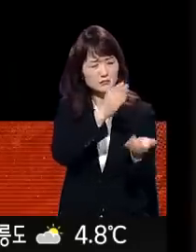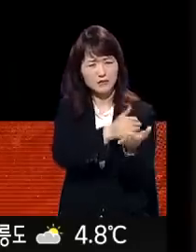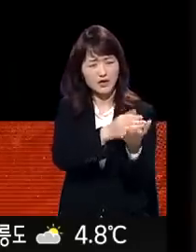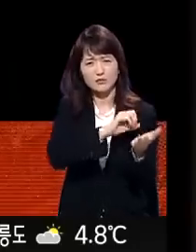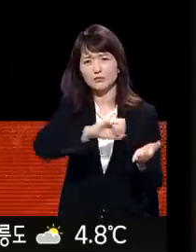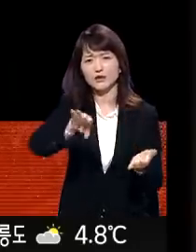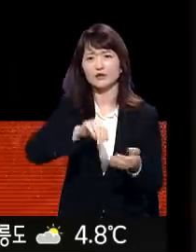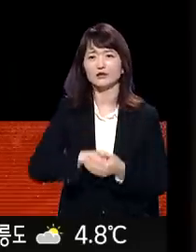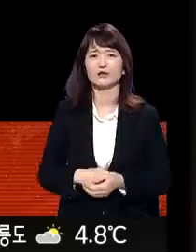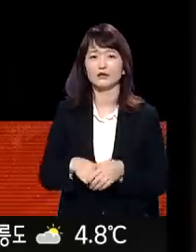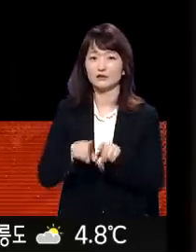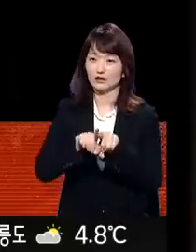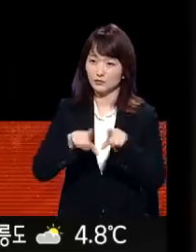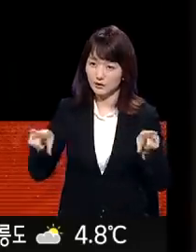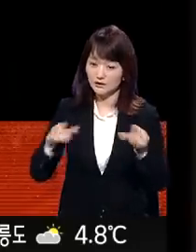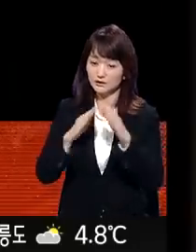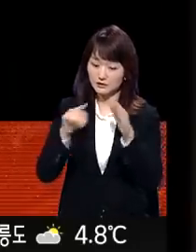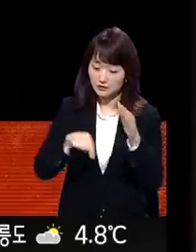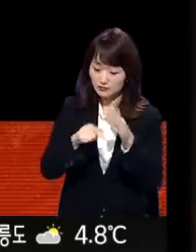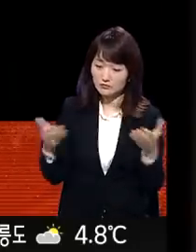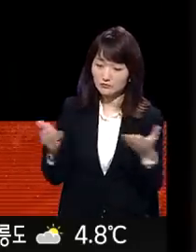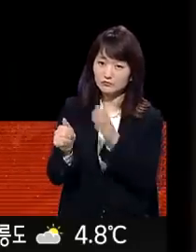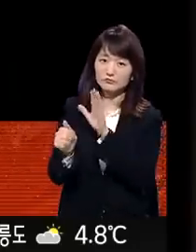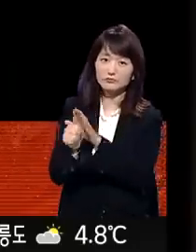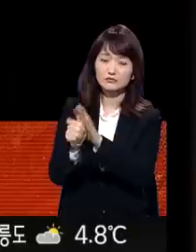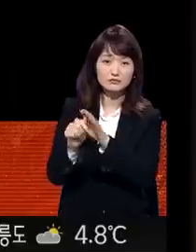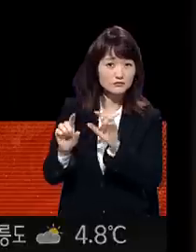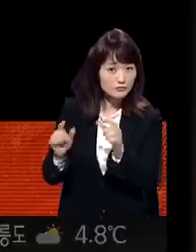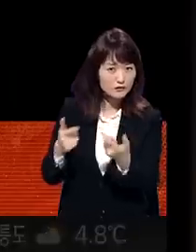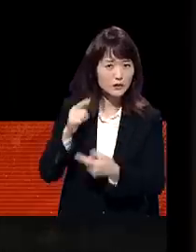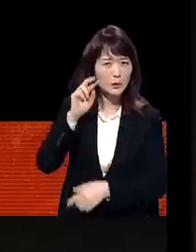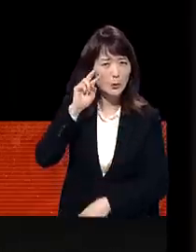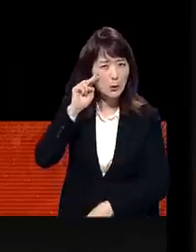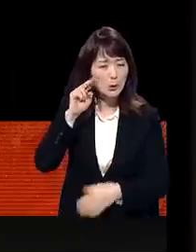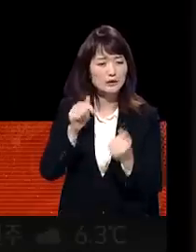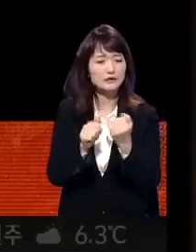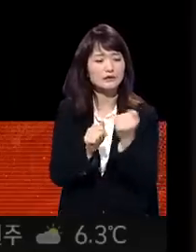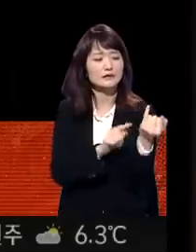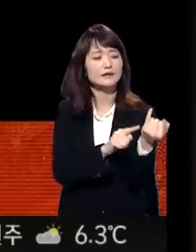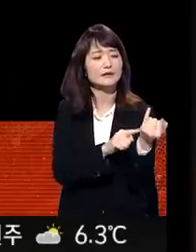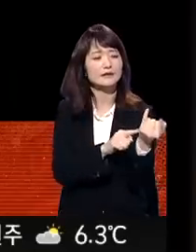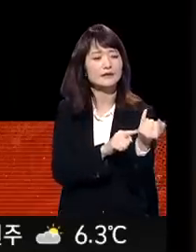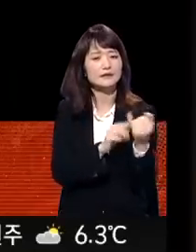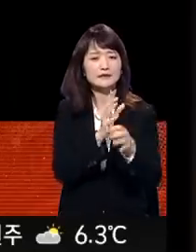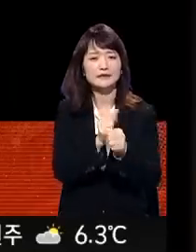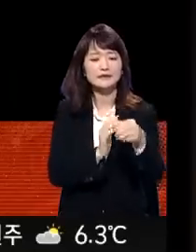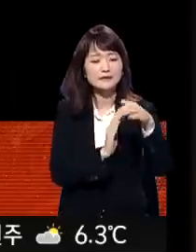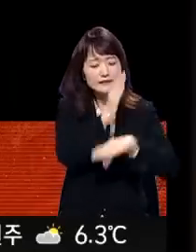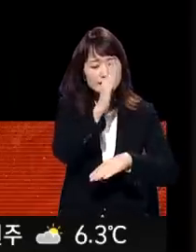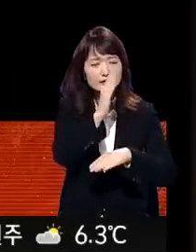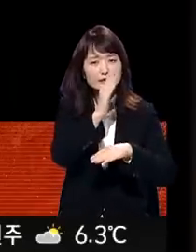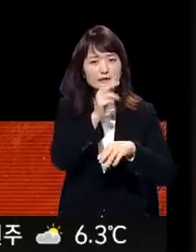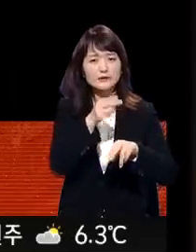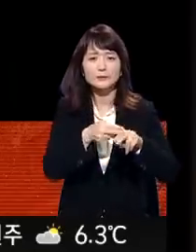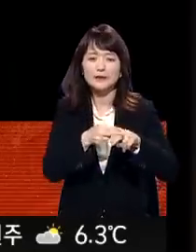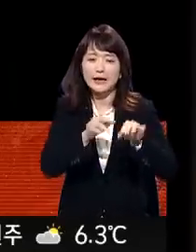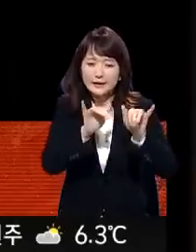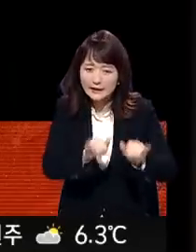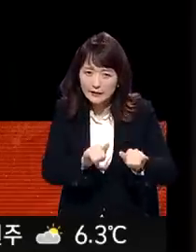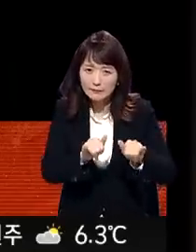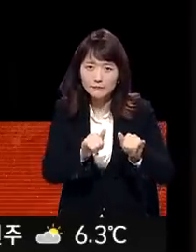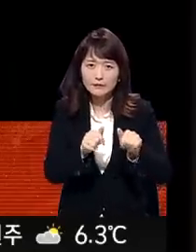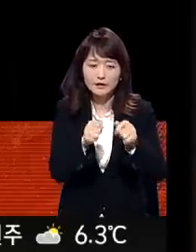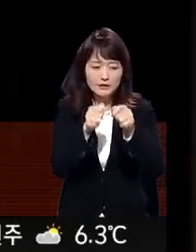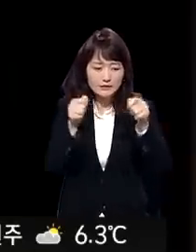합니다. 심지어 평소에는 집안일을 거들지도 않는 편인데 이 혹시라도 아내가 유통기한 지난 음식으로 요리를 할까 봐 냉장고에 있는